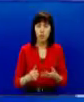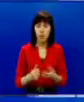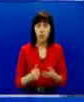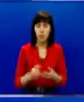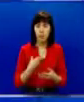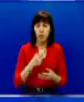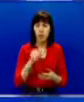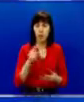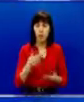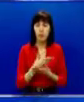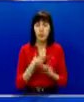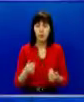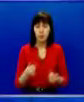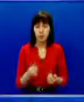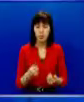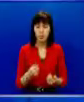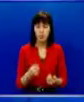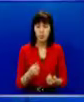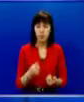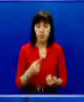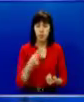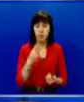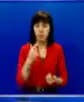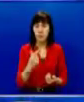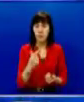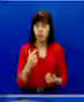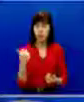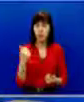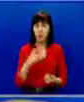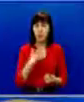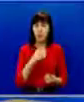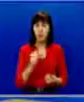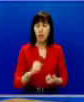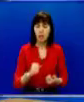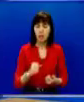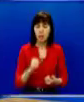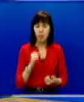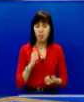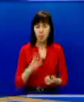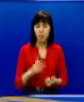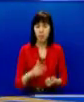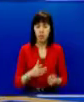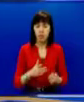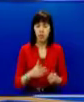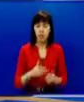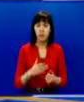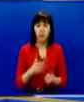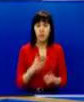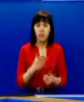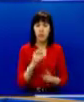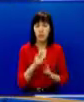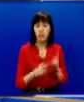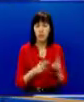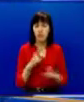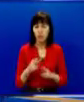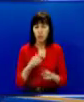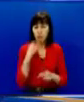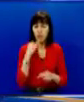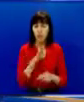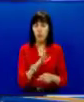газ құрылмаған, газ құруына да бір-екі аптада газ кіру керек еді. Газ болғанда көлік көкке ұшатын еді. Баспаған тауымыз жоқ, ашпаған есігі жоқ